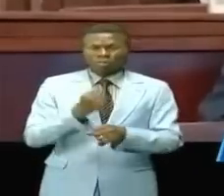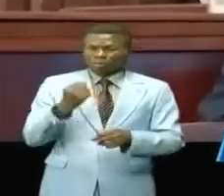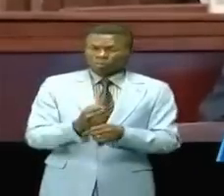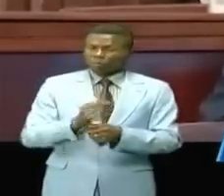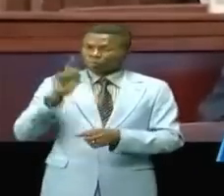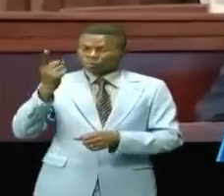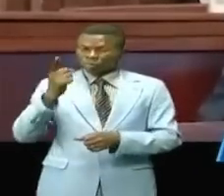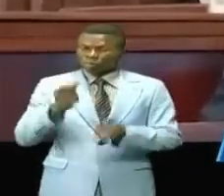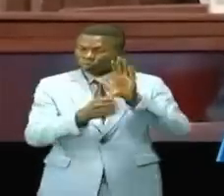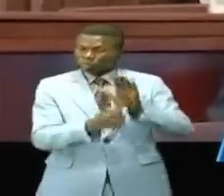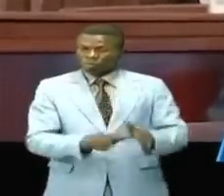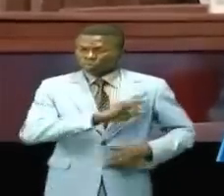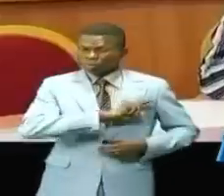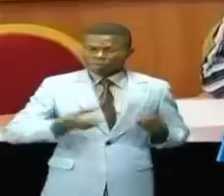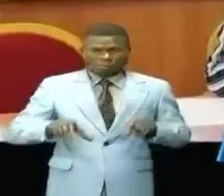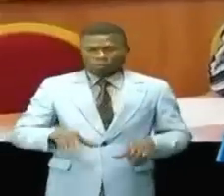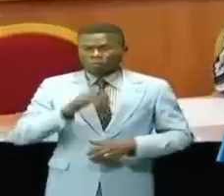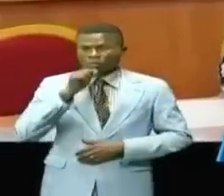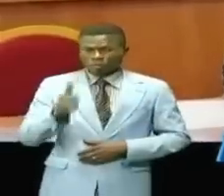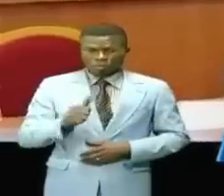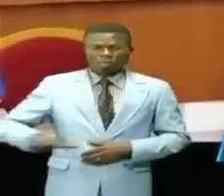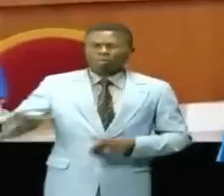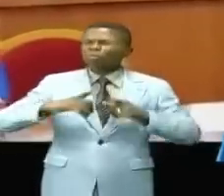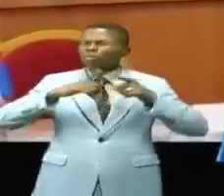pays, le plus grand pays francophone.